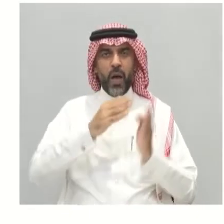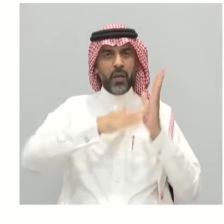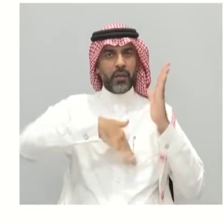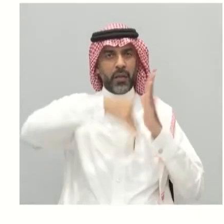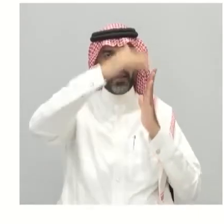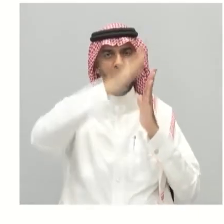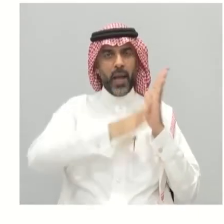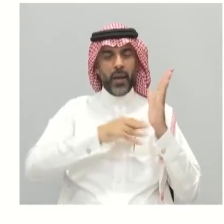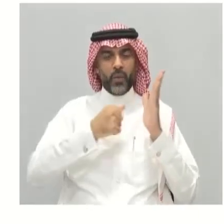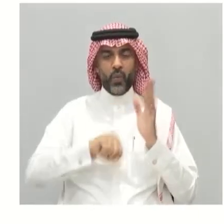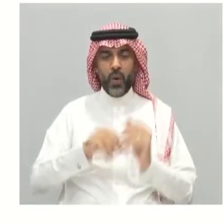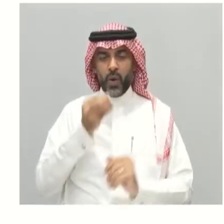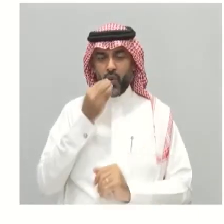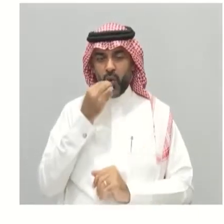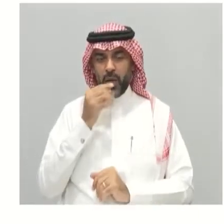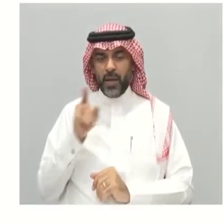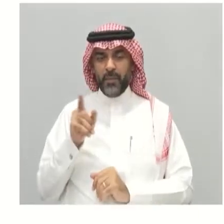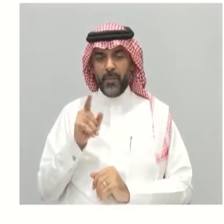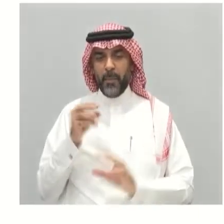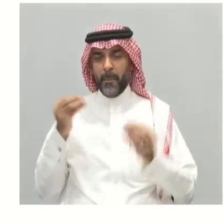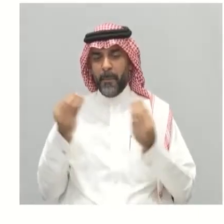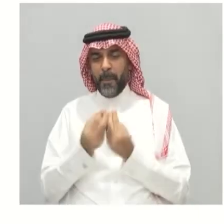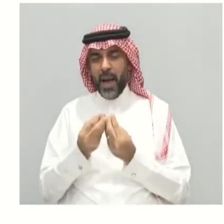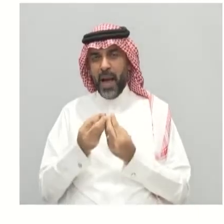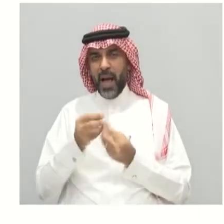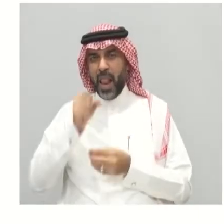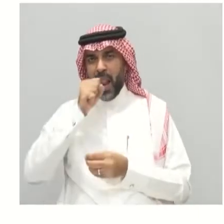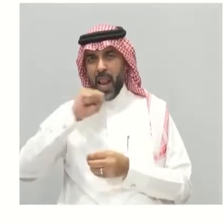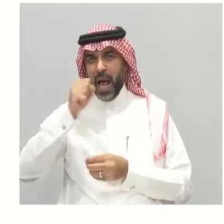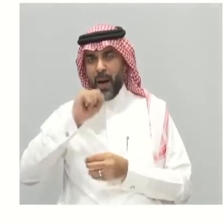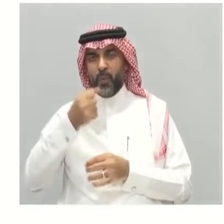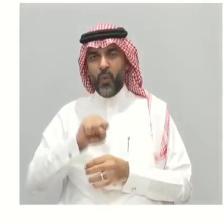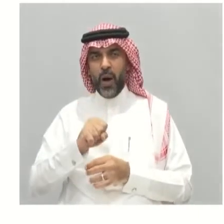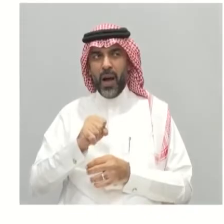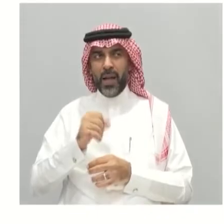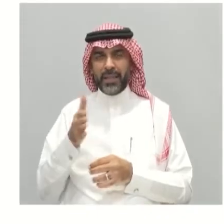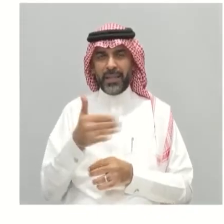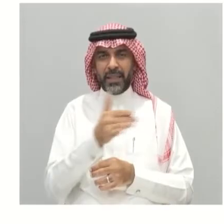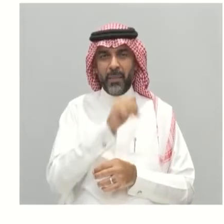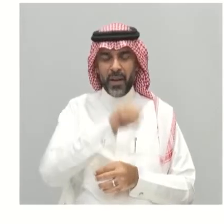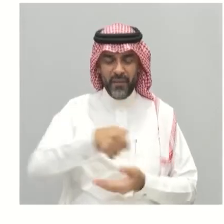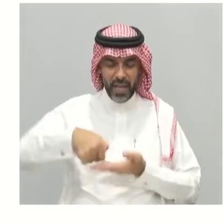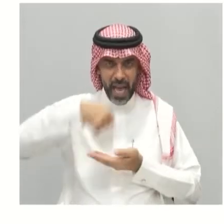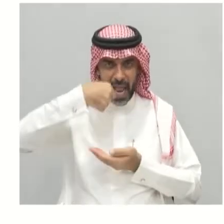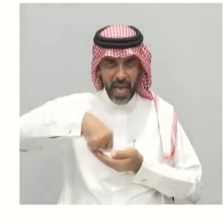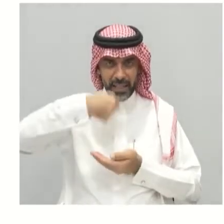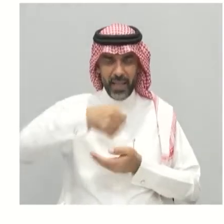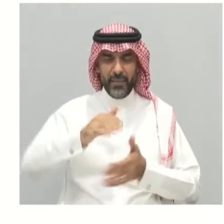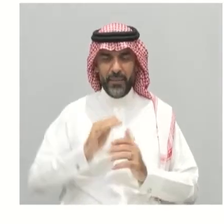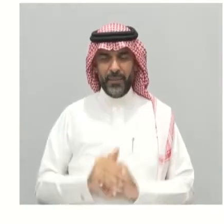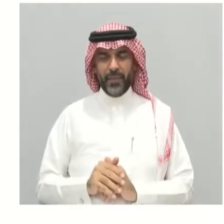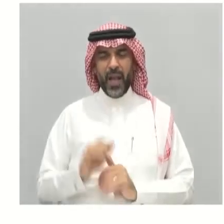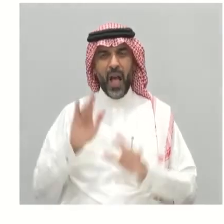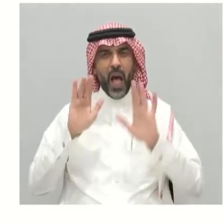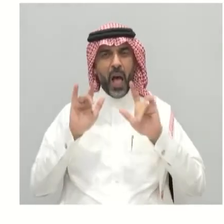ويؤكل صنف اللي منيريا مع اللحوم والسمك في الحساء الطحالب